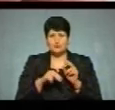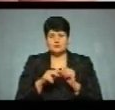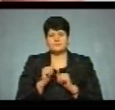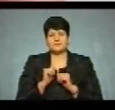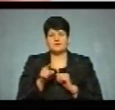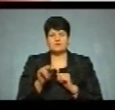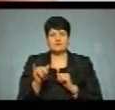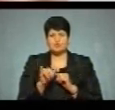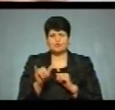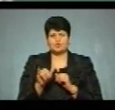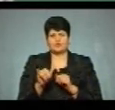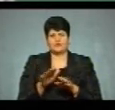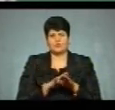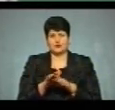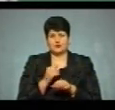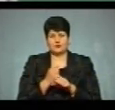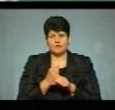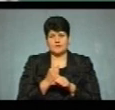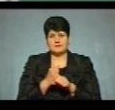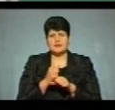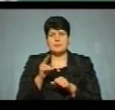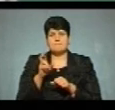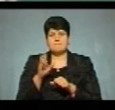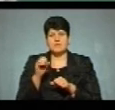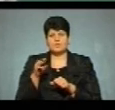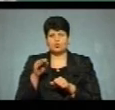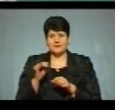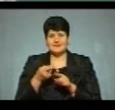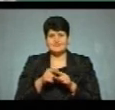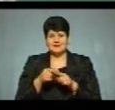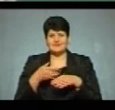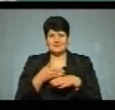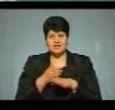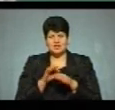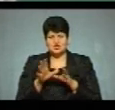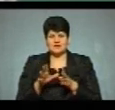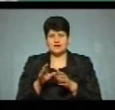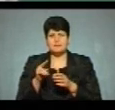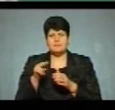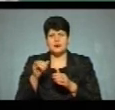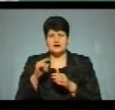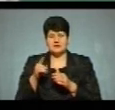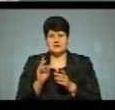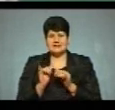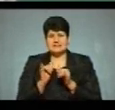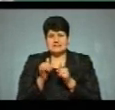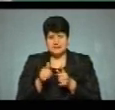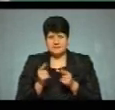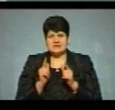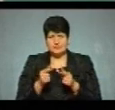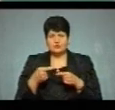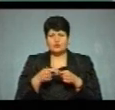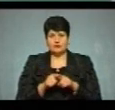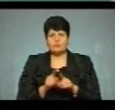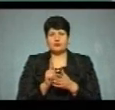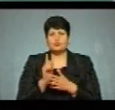буквально в суботу виконали роботи по підбетонуванні цієї тріщини. І пазухи відсиплять відповідно до технології, як воно повинно